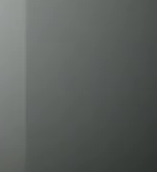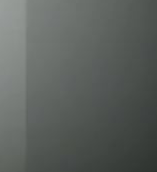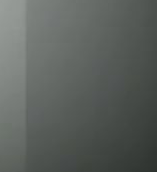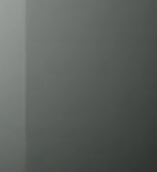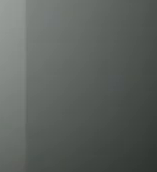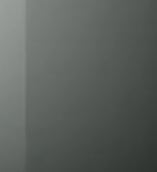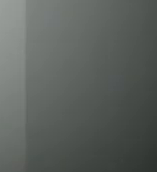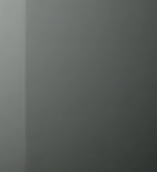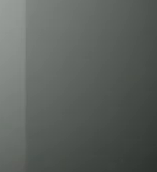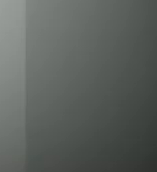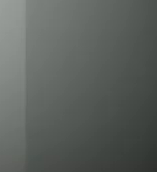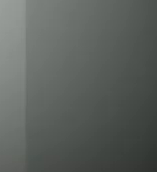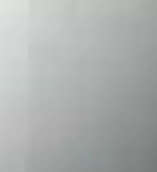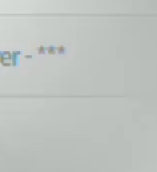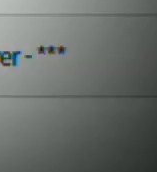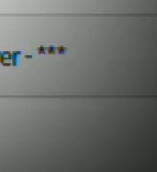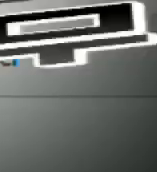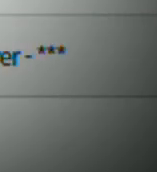으